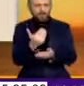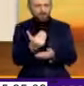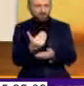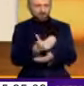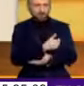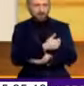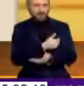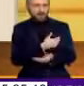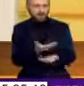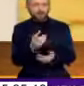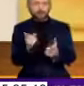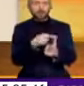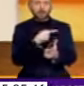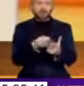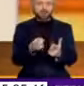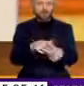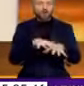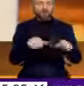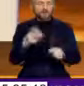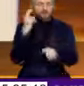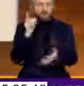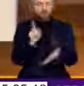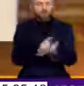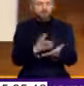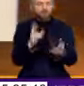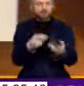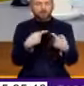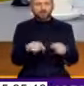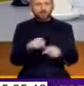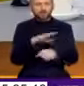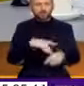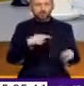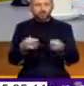захцянки, або влада Києва мала би, як інші європейські влади,